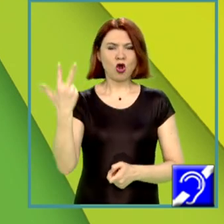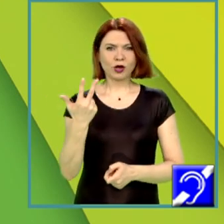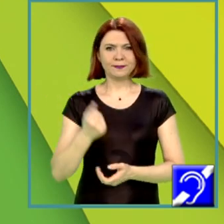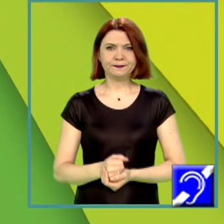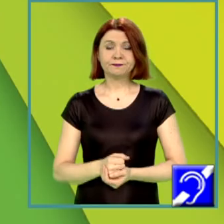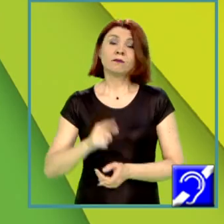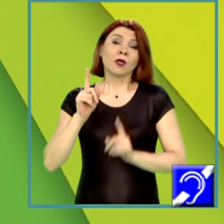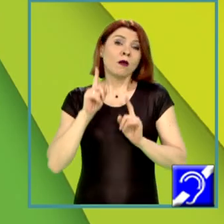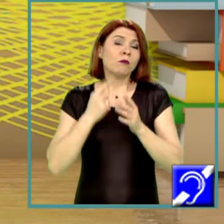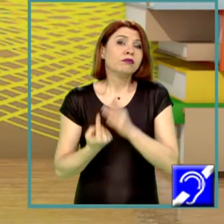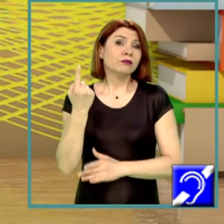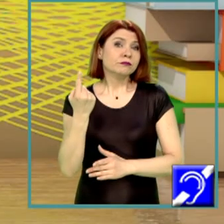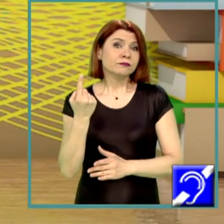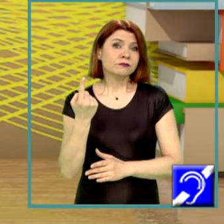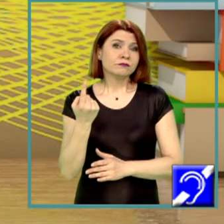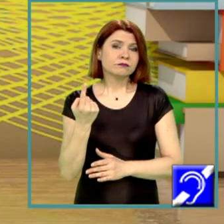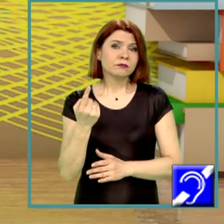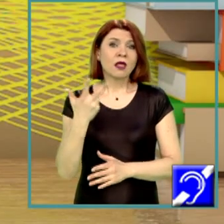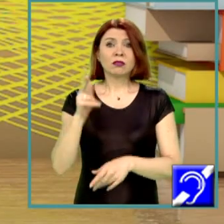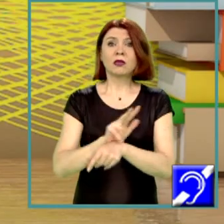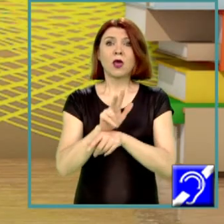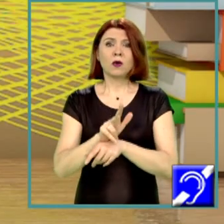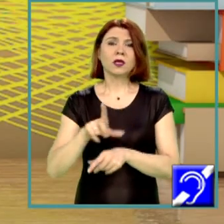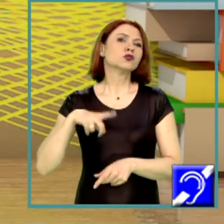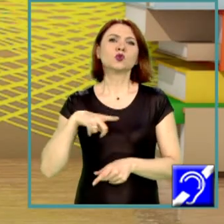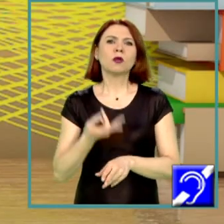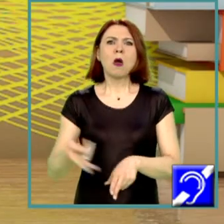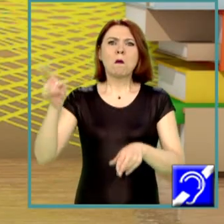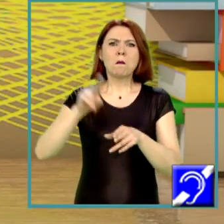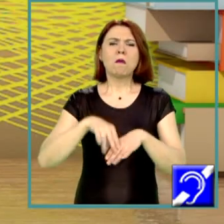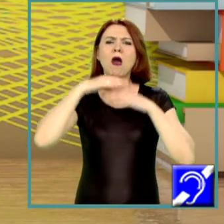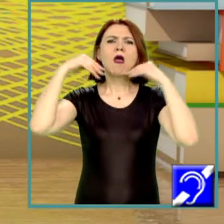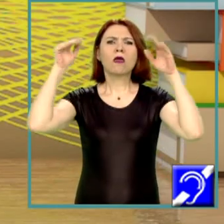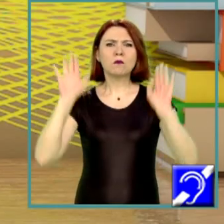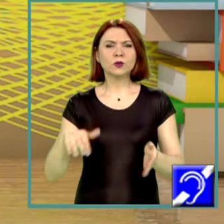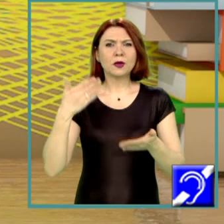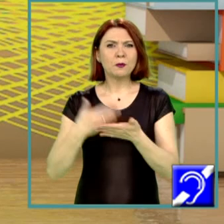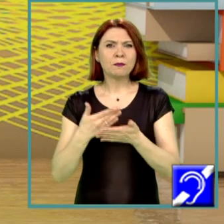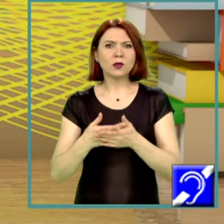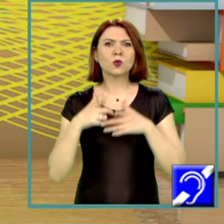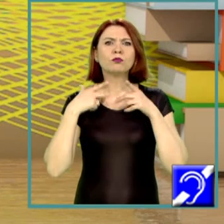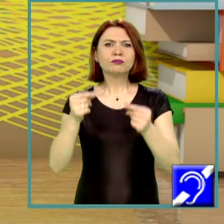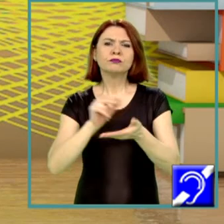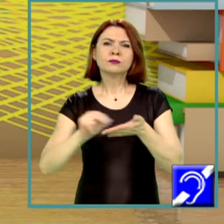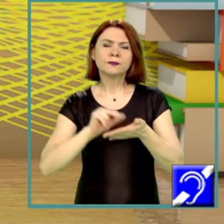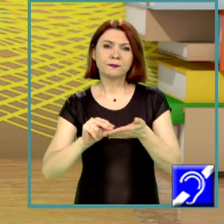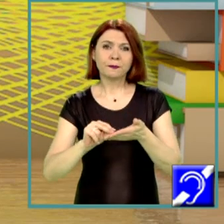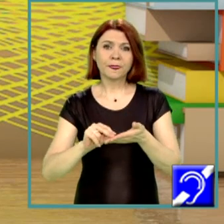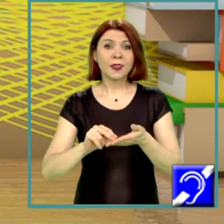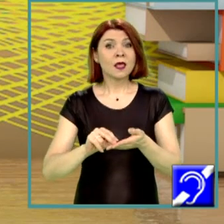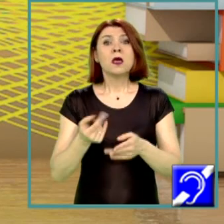ar putea părea că trei ore sunt mai mult decât suficiente pentru rezolvarea acestor subiecte